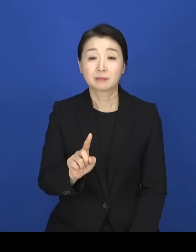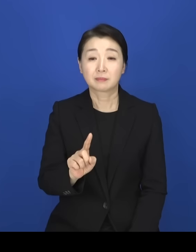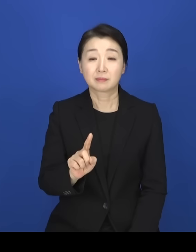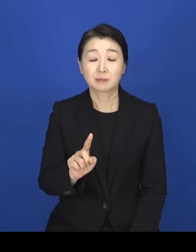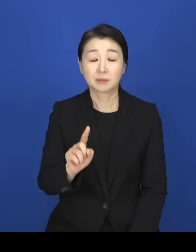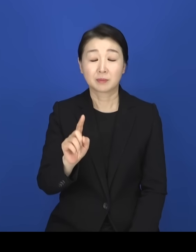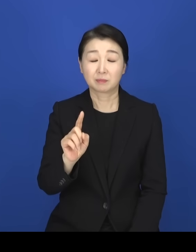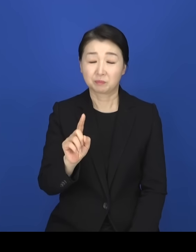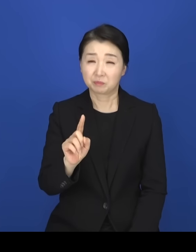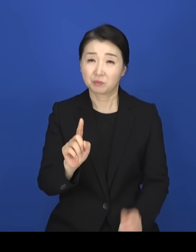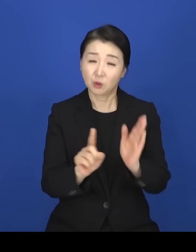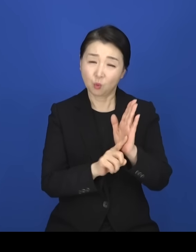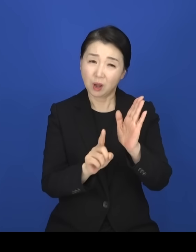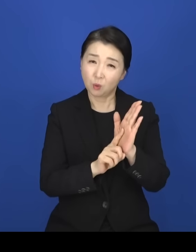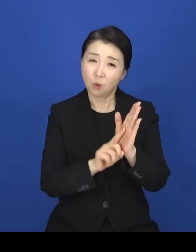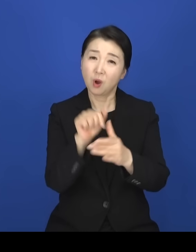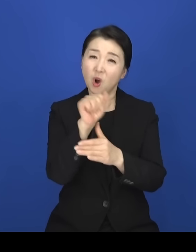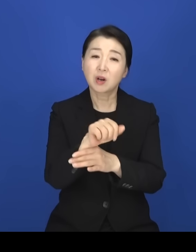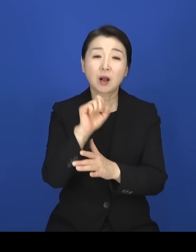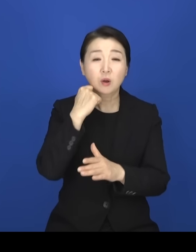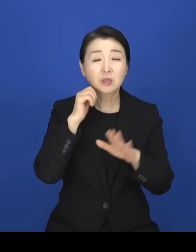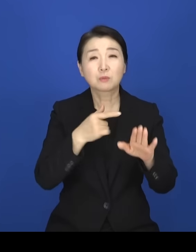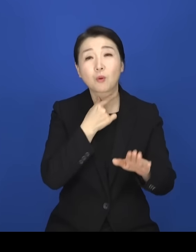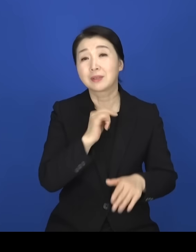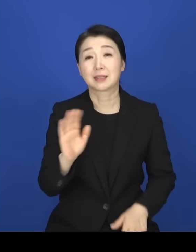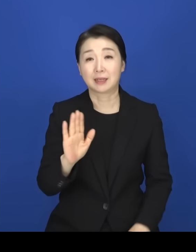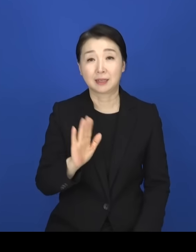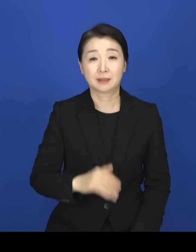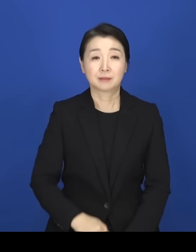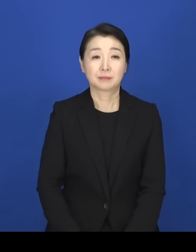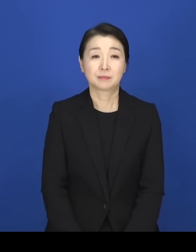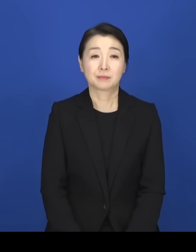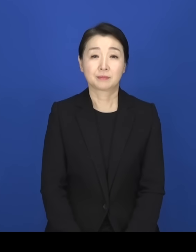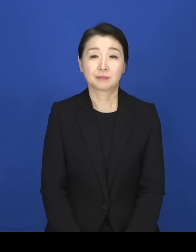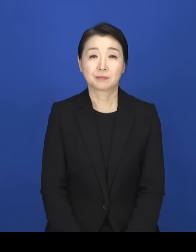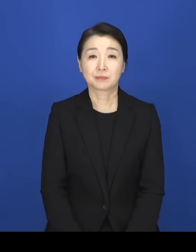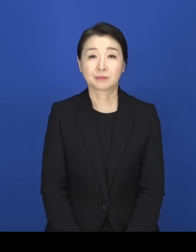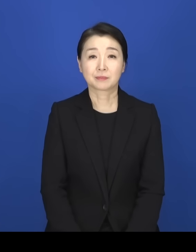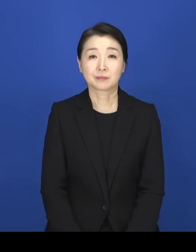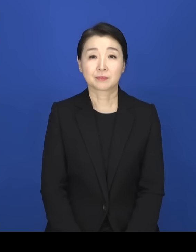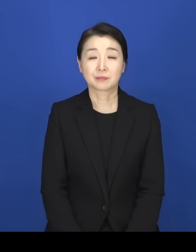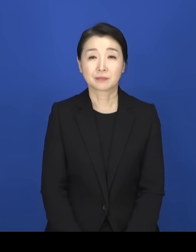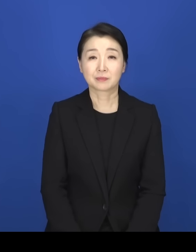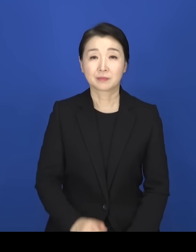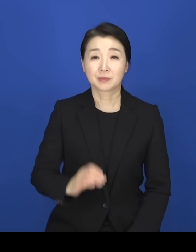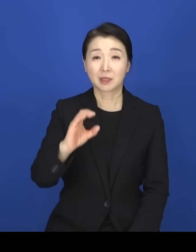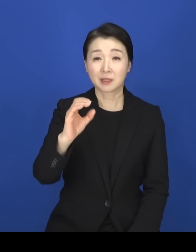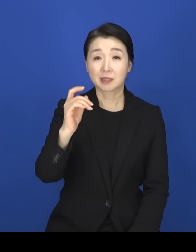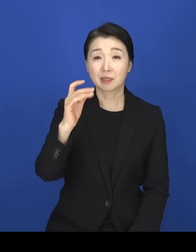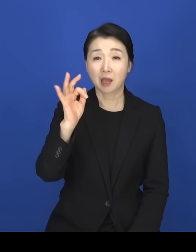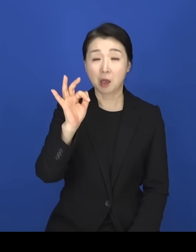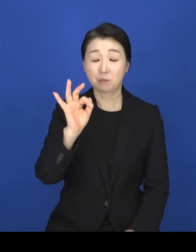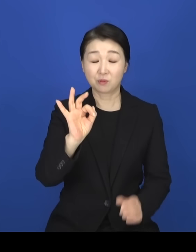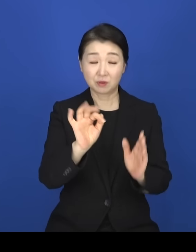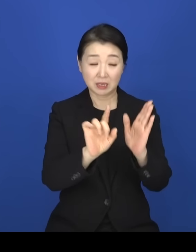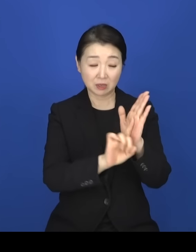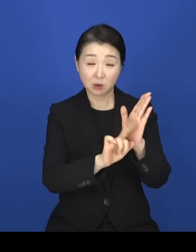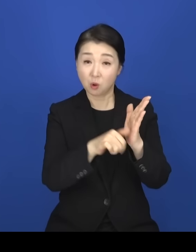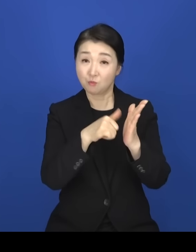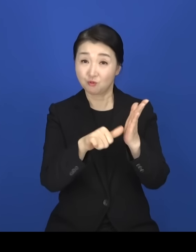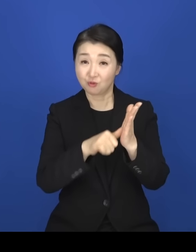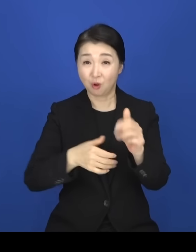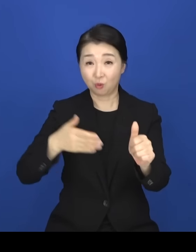하기 어려운 예. 지금은 원치 않는 그런 CF였었어요. 예. 그러니까 뭔가 CF라는 게 어떤 제품을